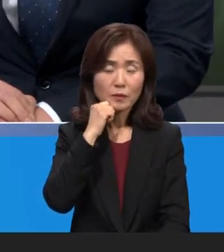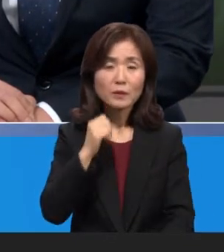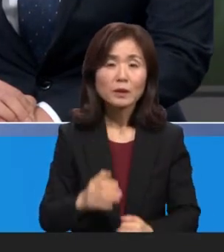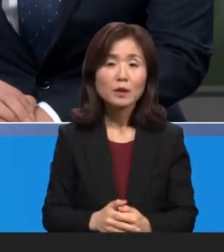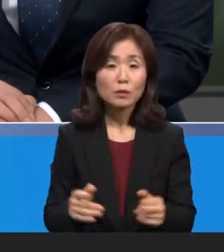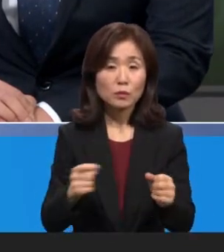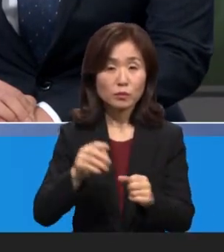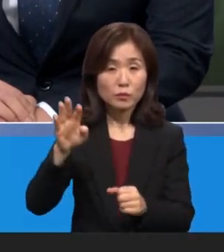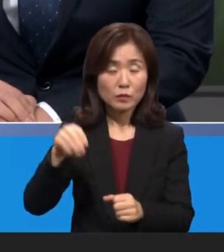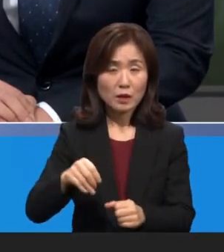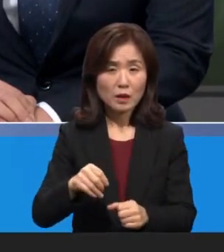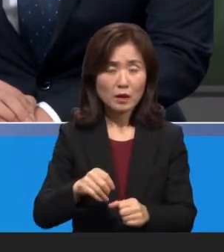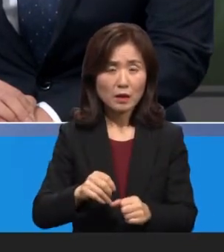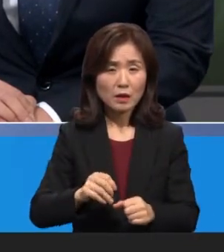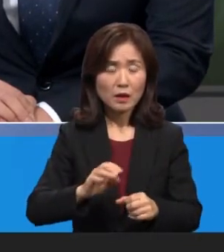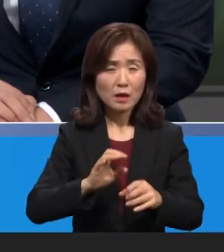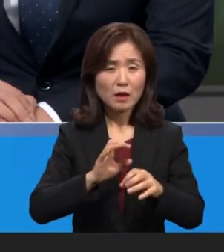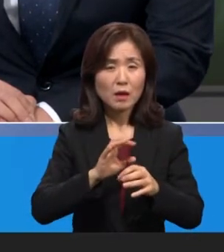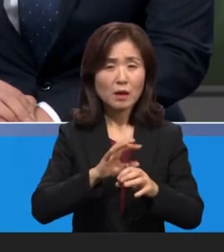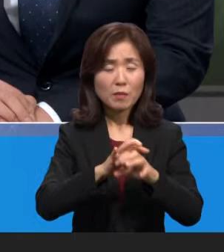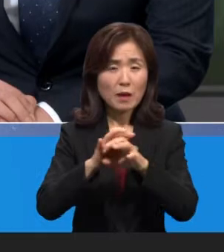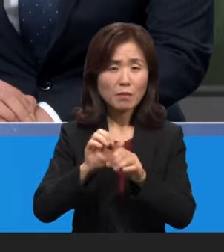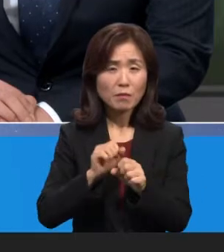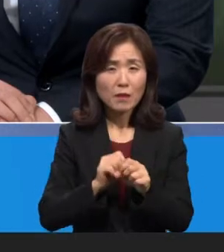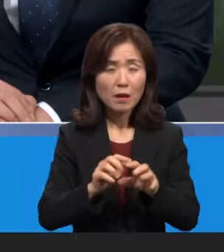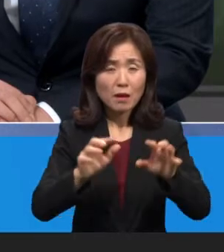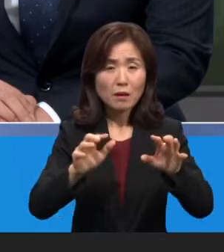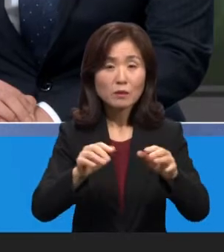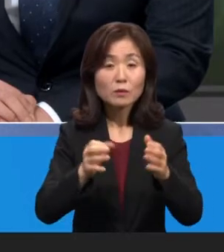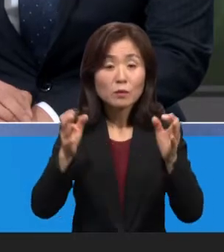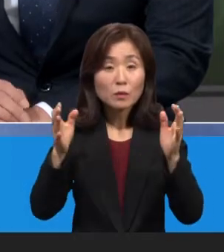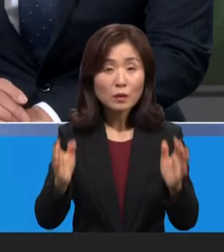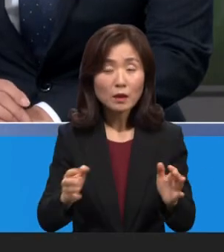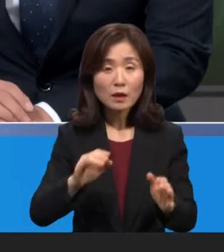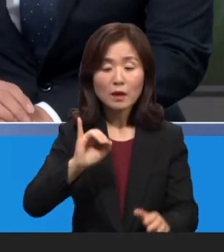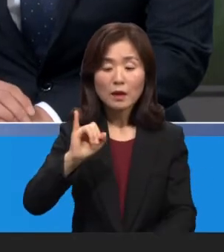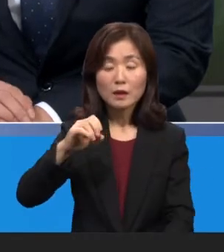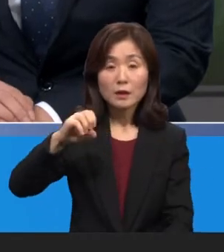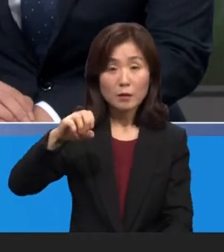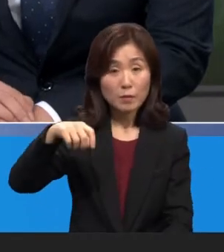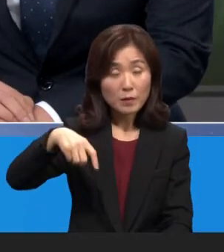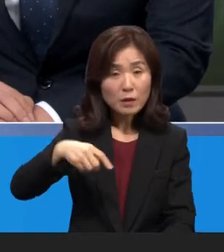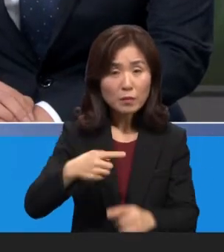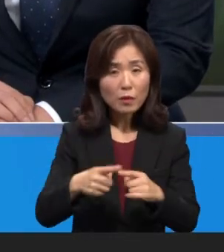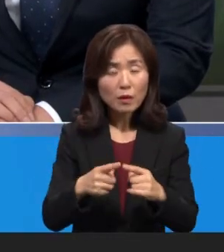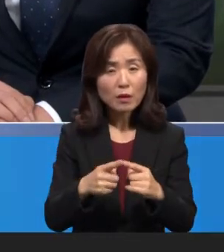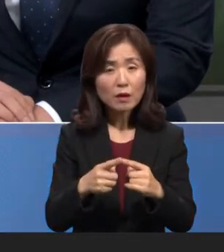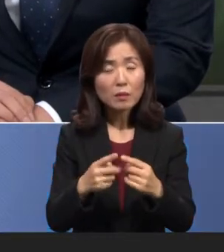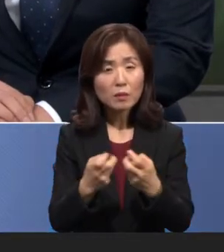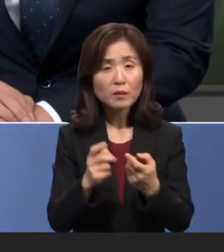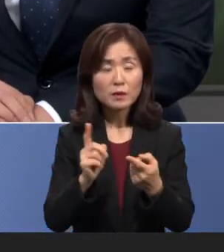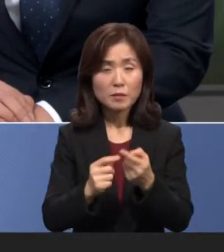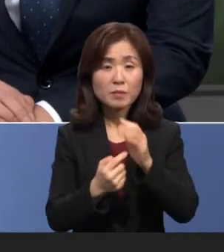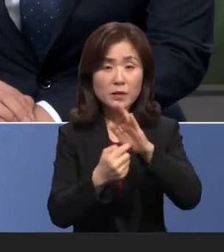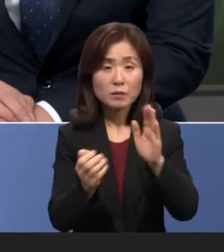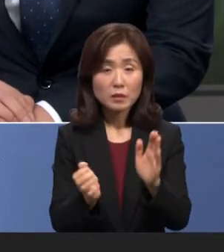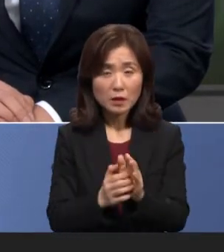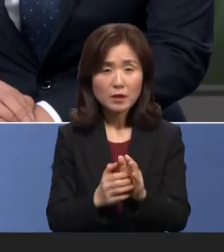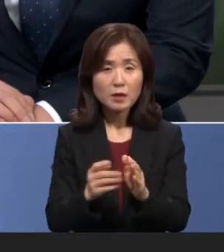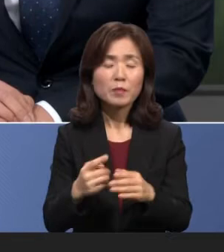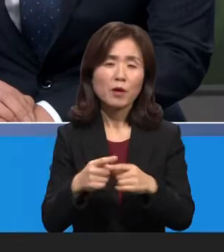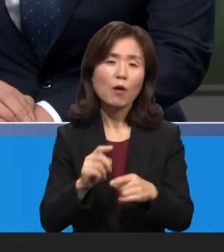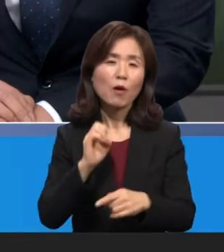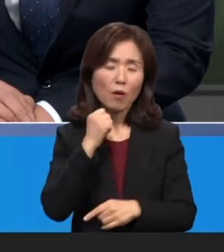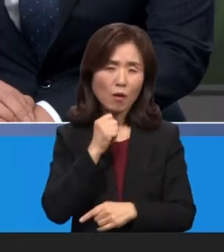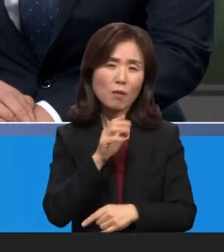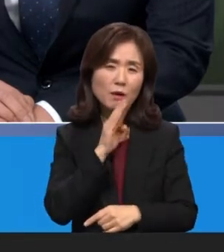교육부가 펜대 및 기간동안 ip 평가를 어떻게 했지 지침을 제공 했습니다 대한 평가가 어려운 점을 인정하고